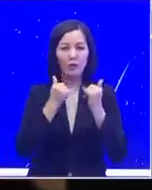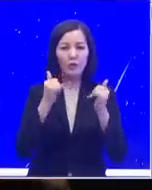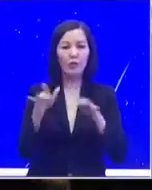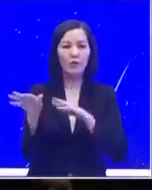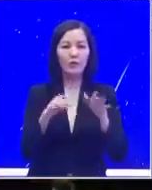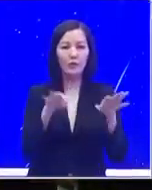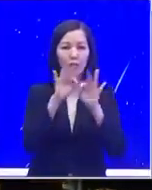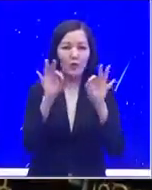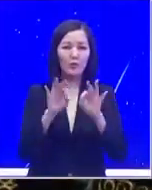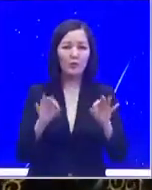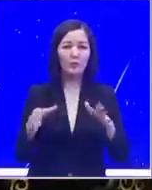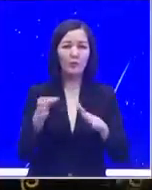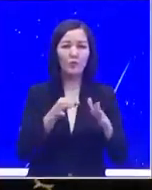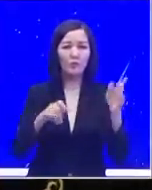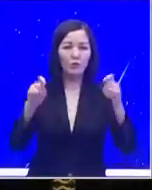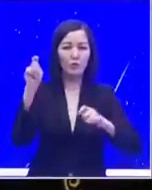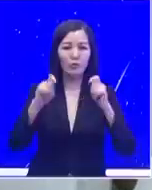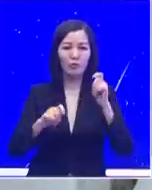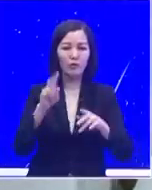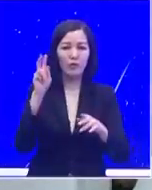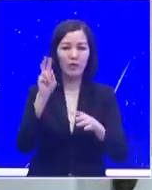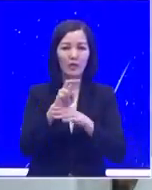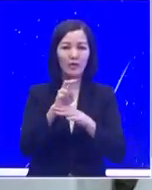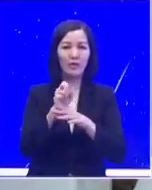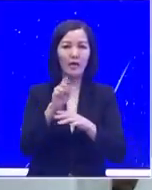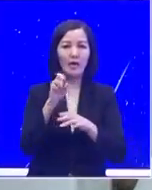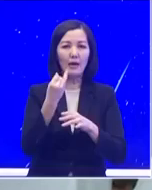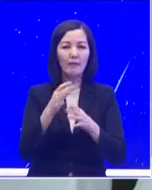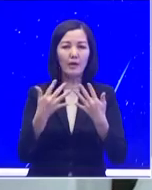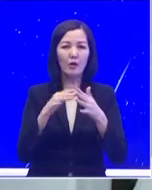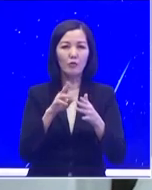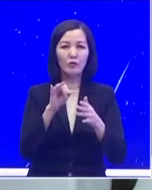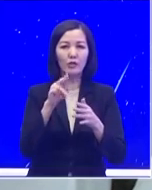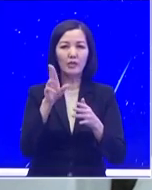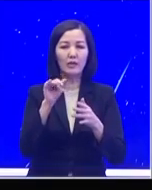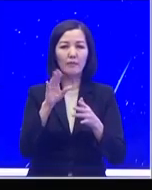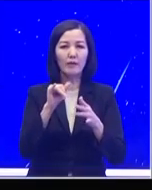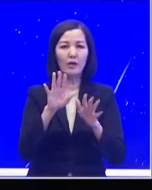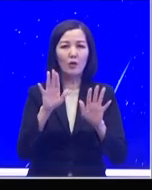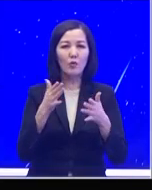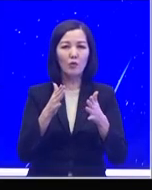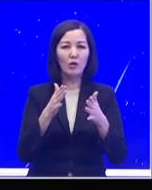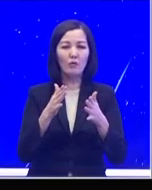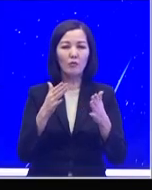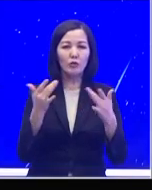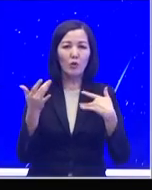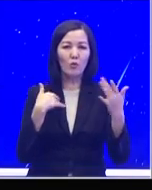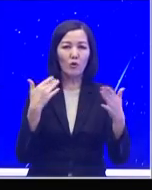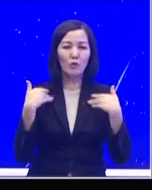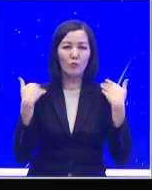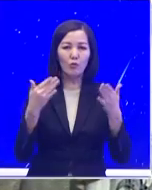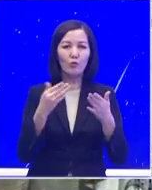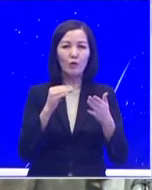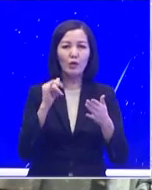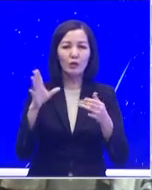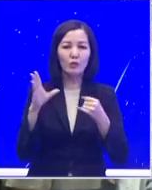шараға өнерпаздар облыстың түкпір-түкпірінен келді. Олар Абай ауылы Жидебайда өрбіген оқиға желісі бойынша қойылым қойып, Жетісу